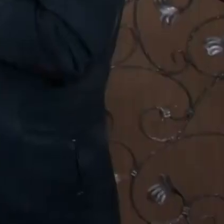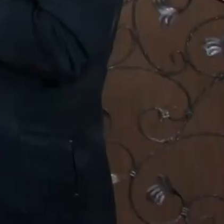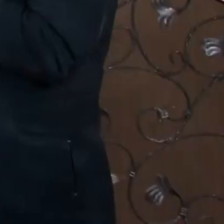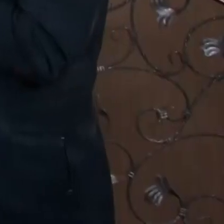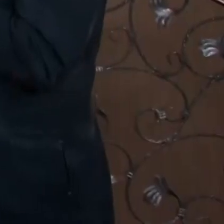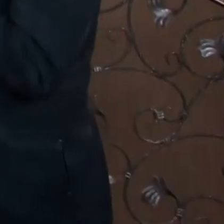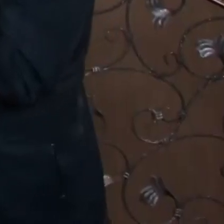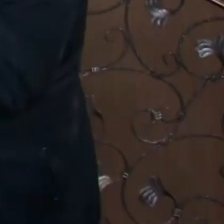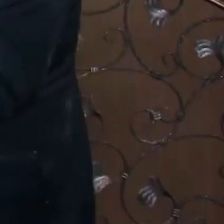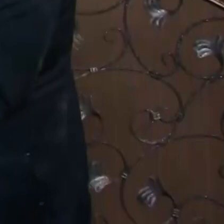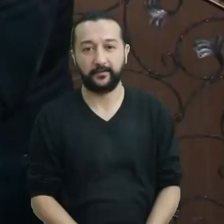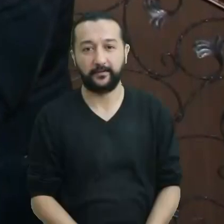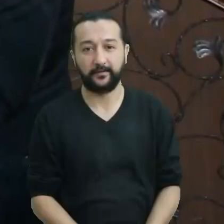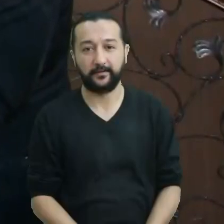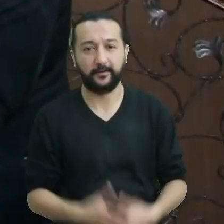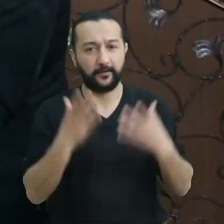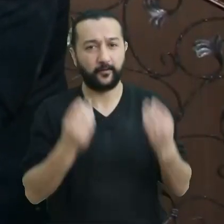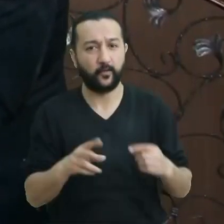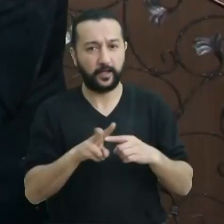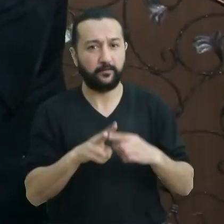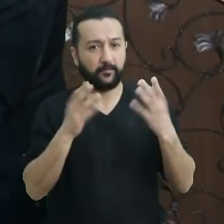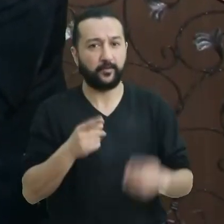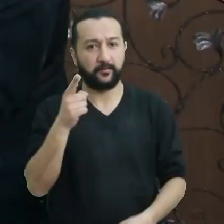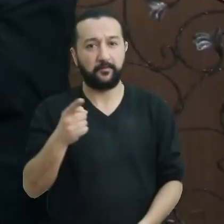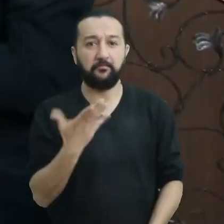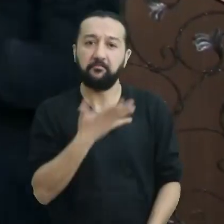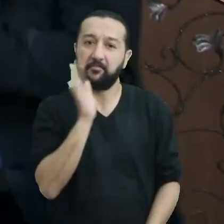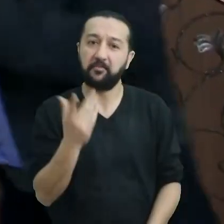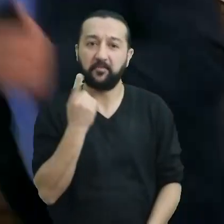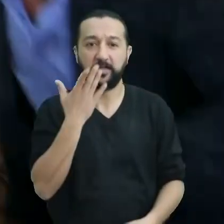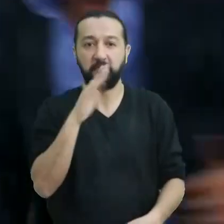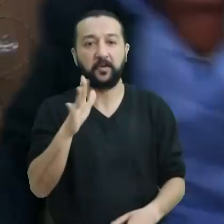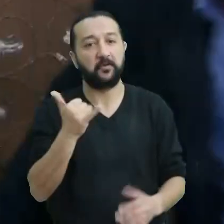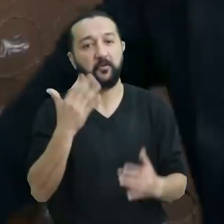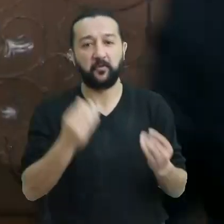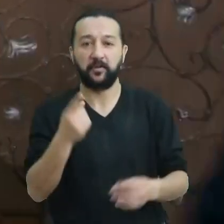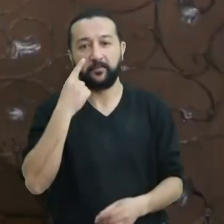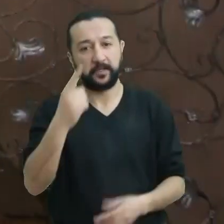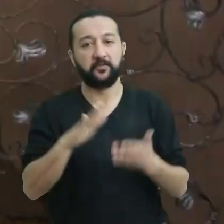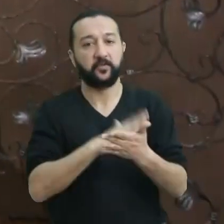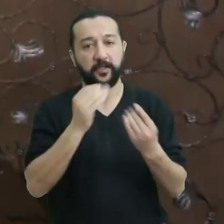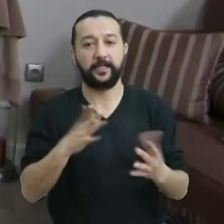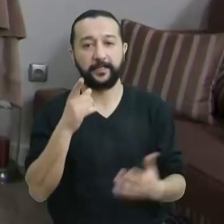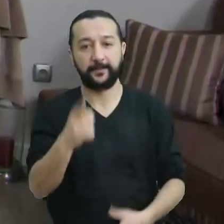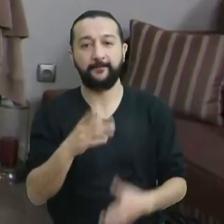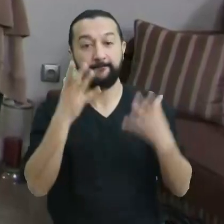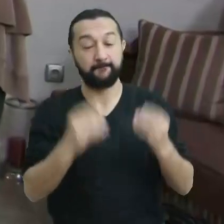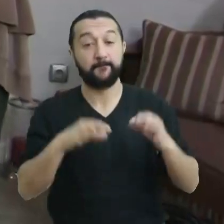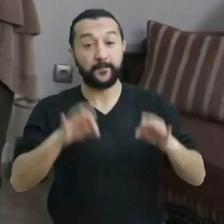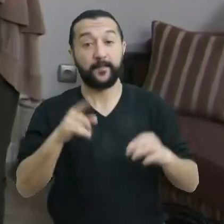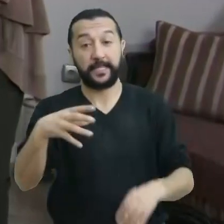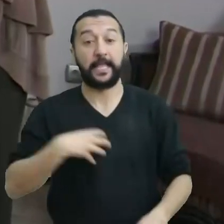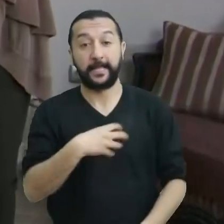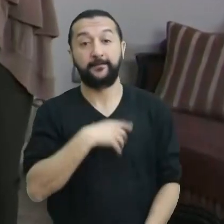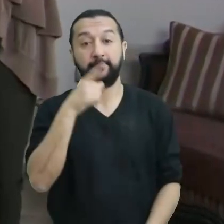ediyor. Ay ne oluyor Kemal'im? Bir şey yok. Yani uşaklar düzeltilir de. Bozma. Şimdi